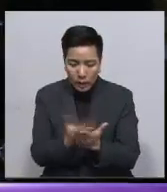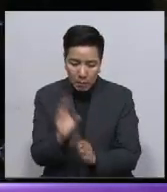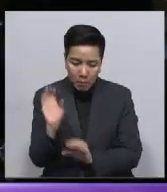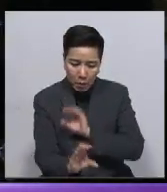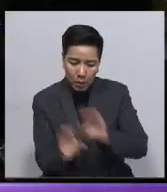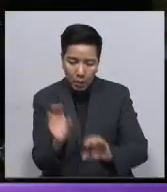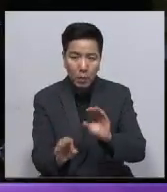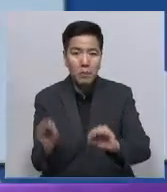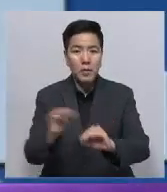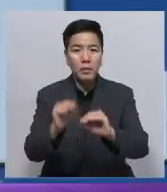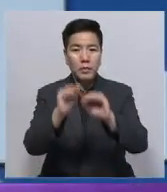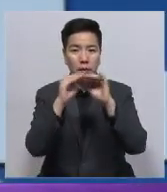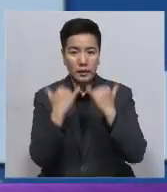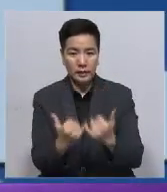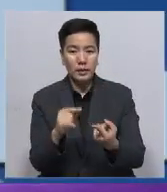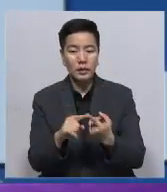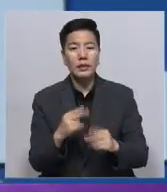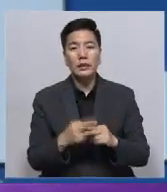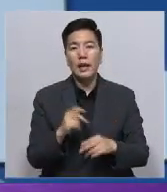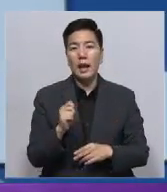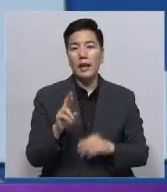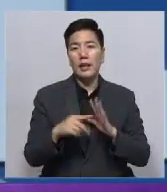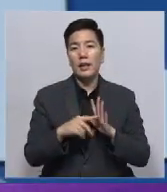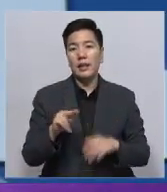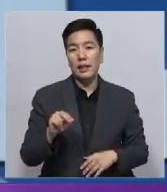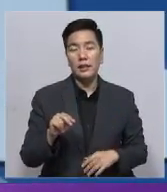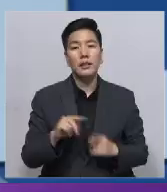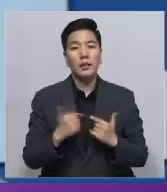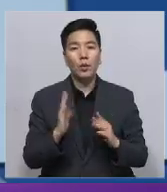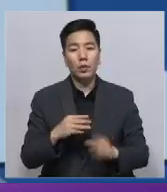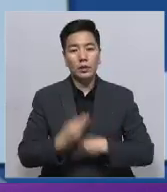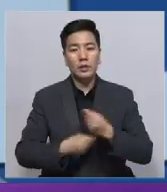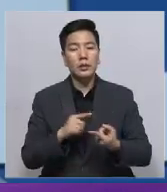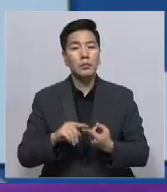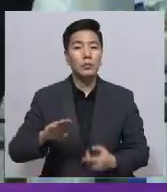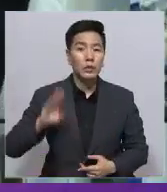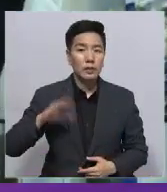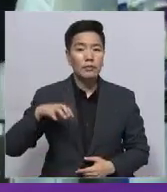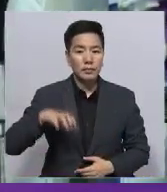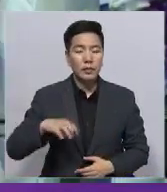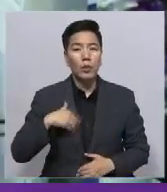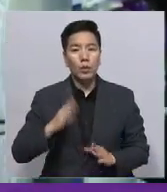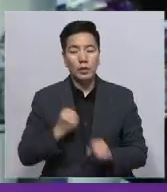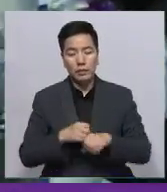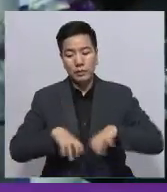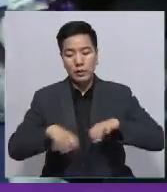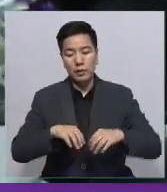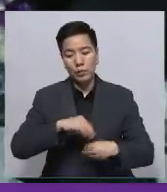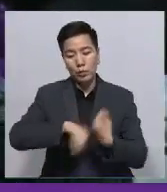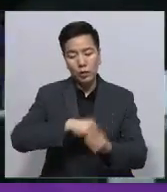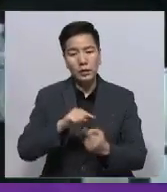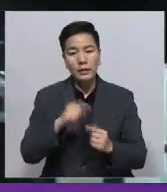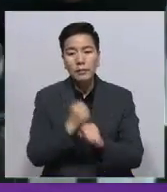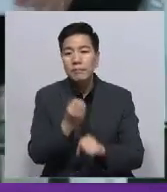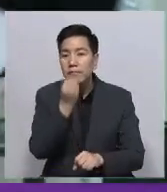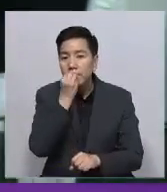นเพิ่มขึ้นขณะที่นายอลันวิลลิสประธานกรรมการคากิลเอเชียแปซิฟิกหนึ่งในผู้ดำเนินธุรกิจด้านอาหาร